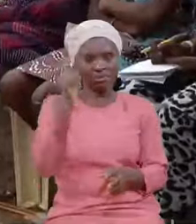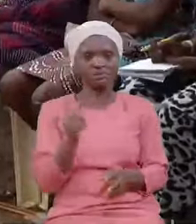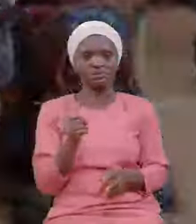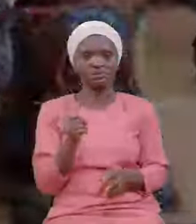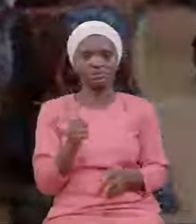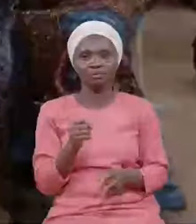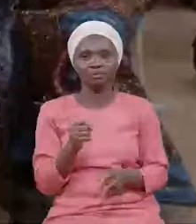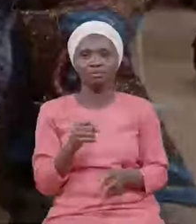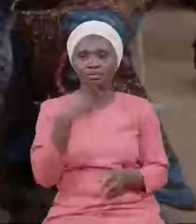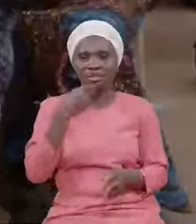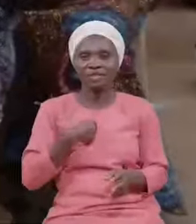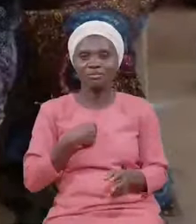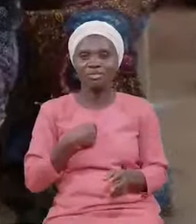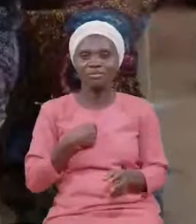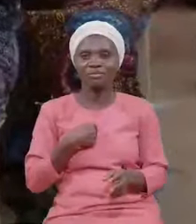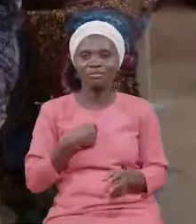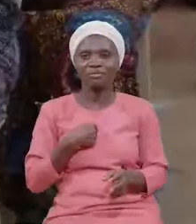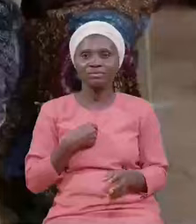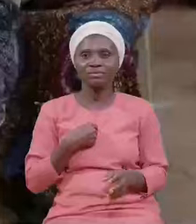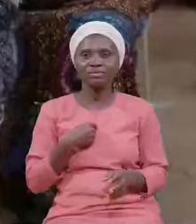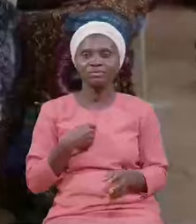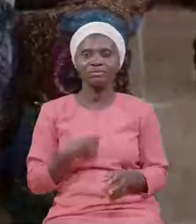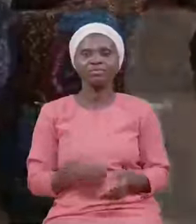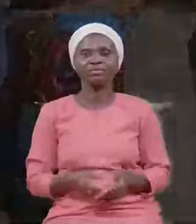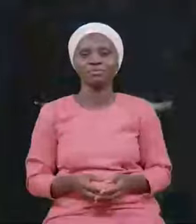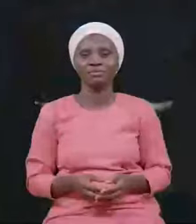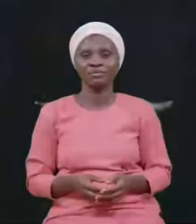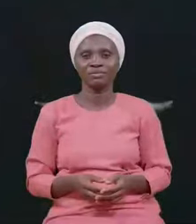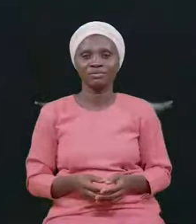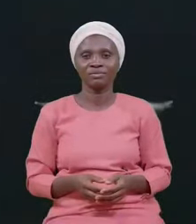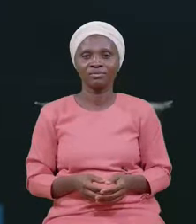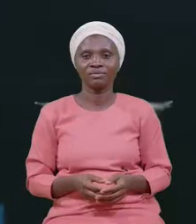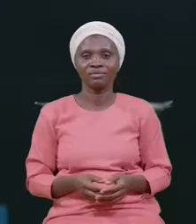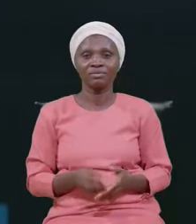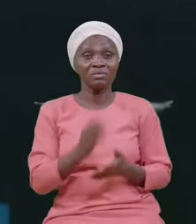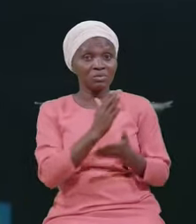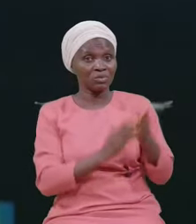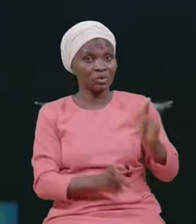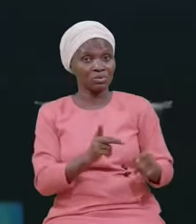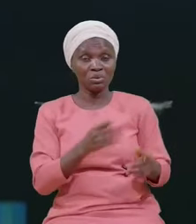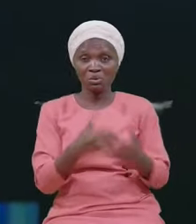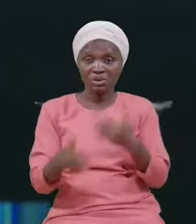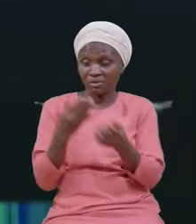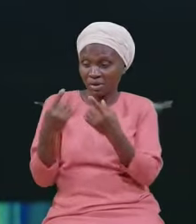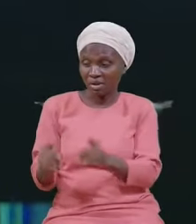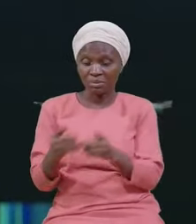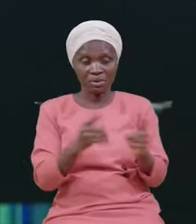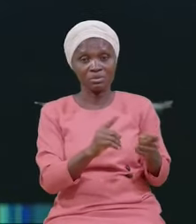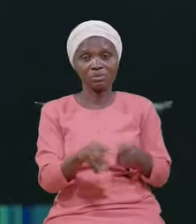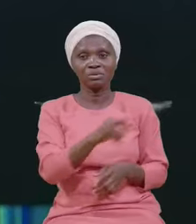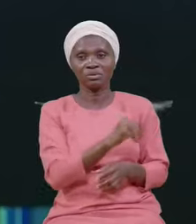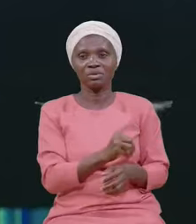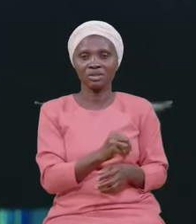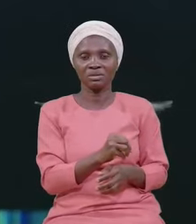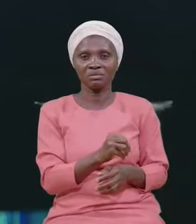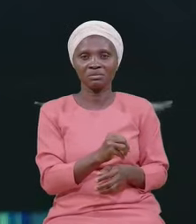l'empire de qui? Dites-moi haute voix, du diable. Il y a des gens, quelque chose qui leur arrive, oh, ils disent, oh, ça vient de